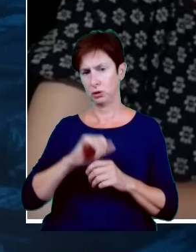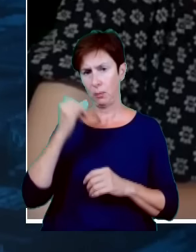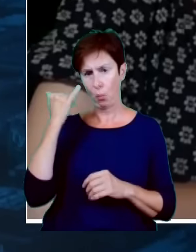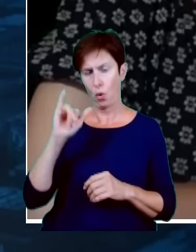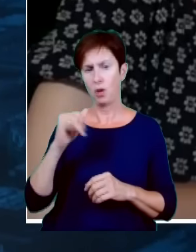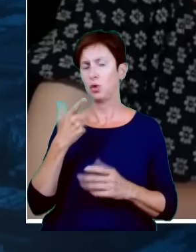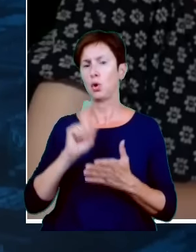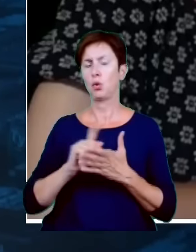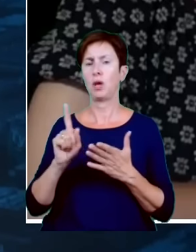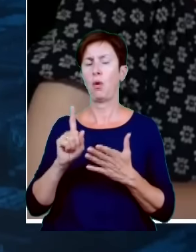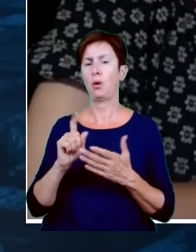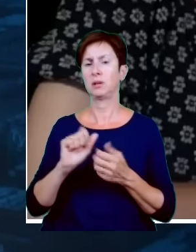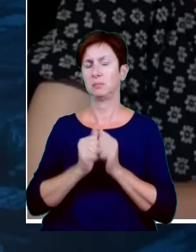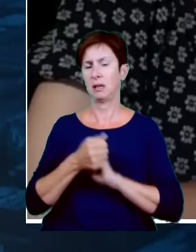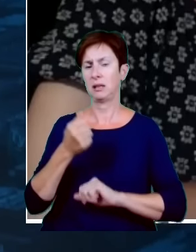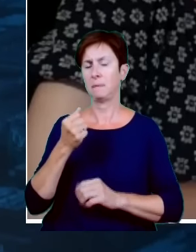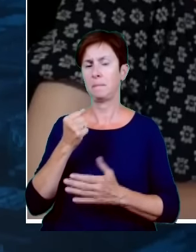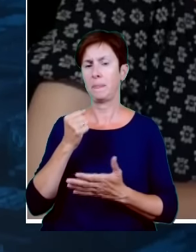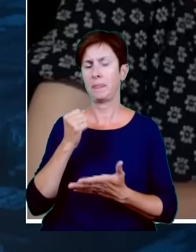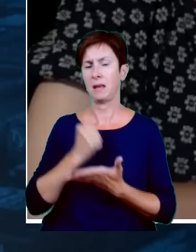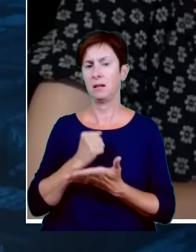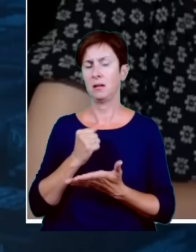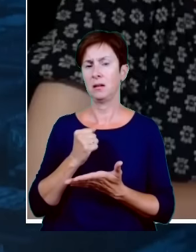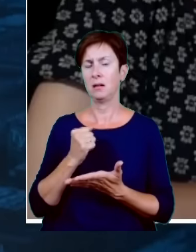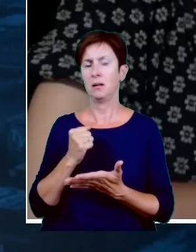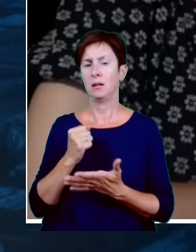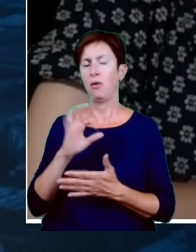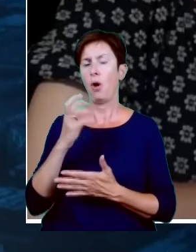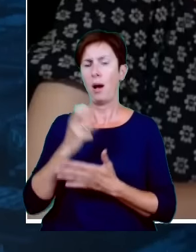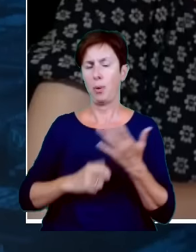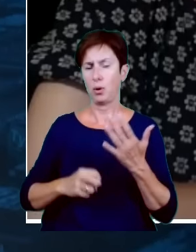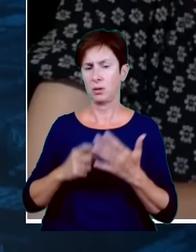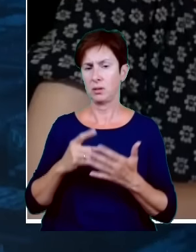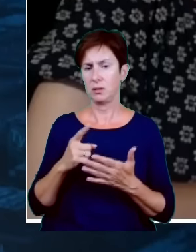prawa aborcyjnego Czy zdepenalizować pomocnictwa przy aborcji